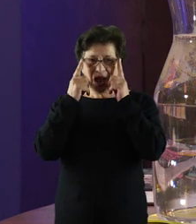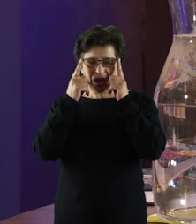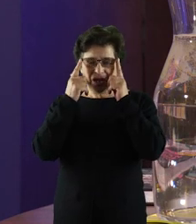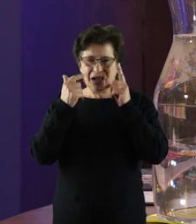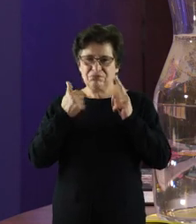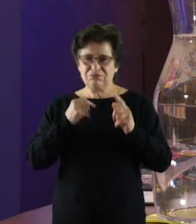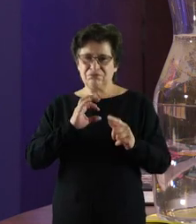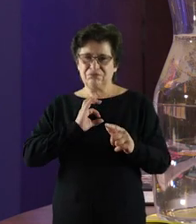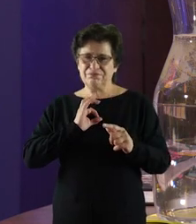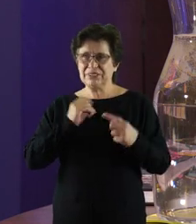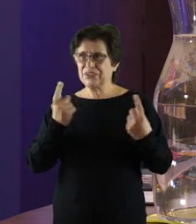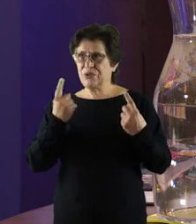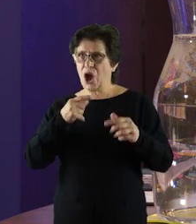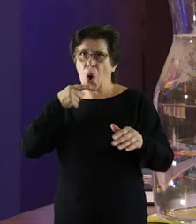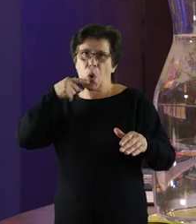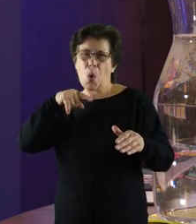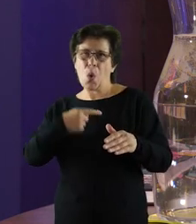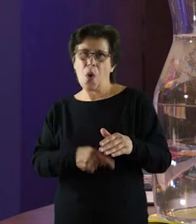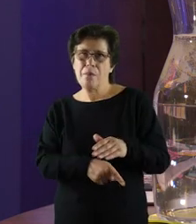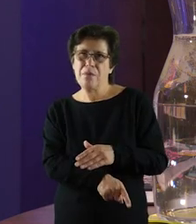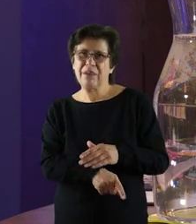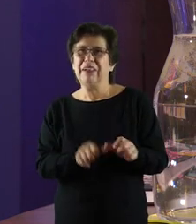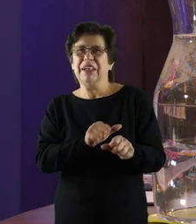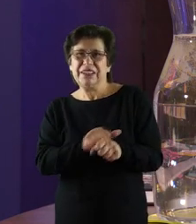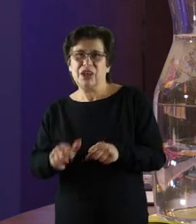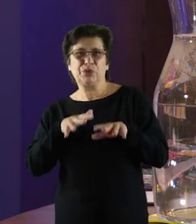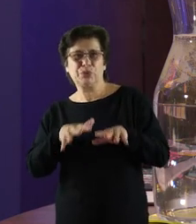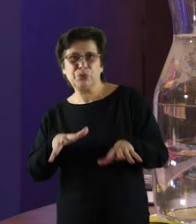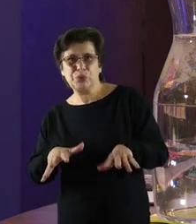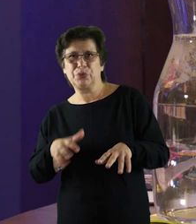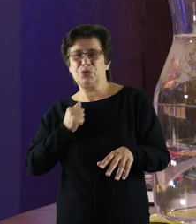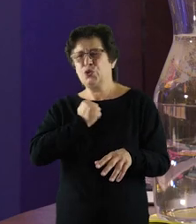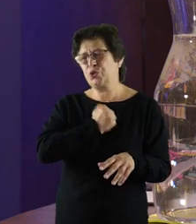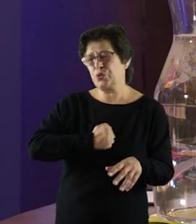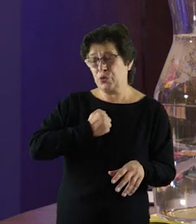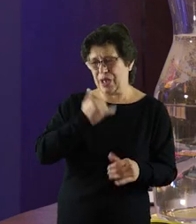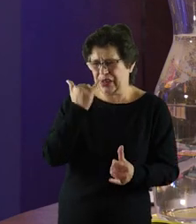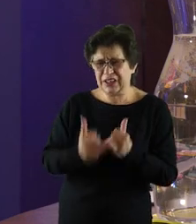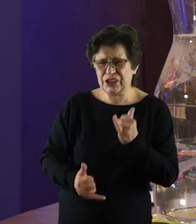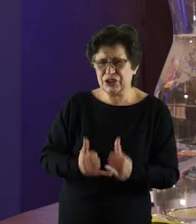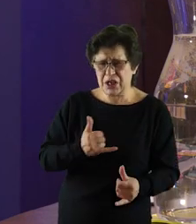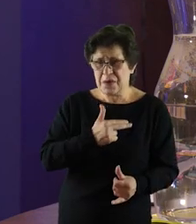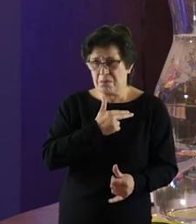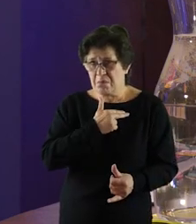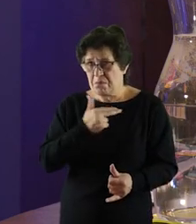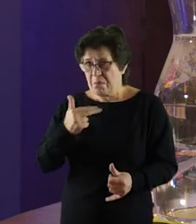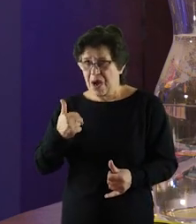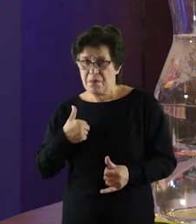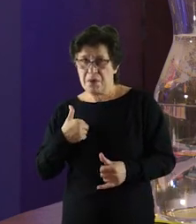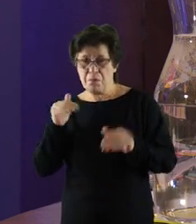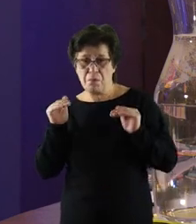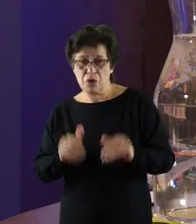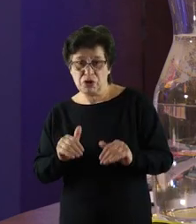że chociaż spotyka nas wiele smutków, to jeśli mamy talent czy